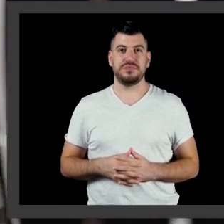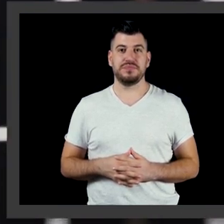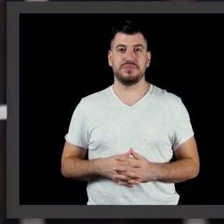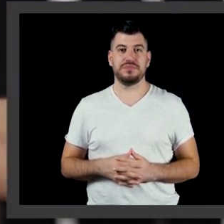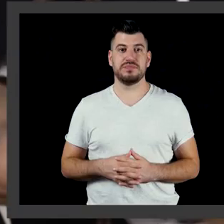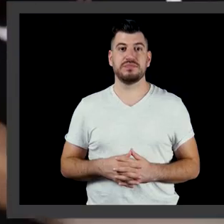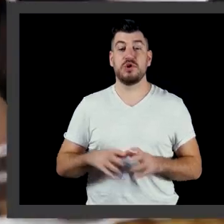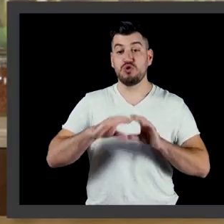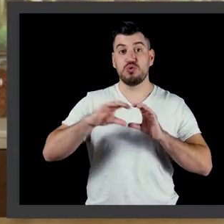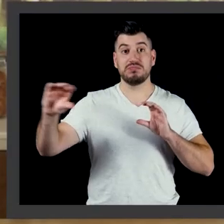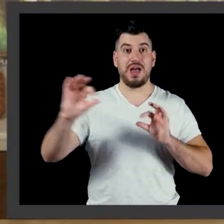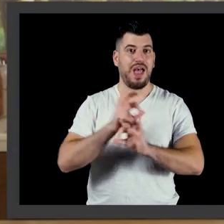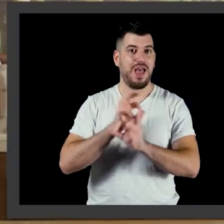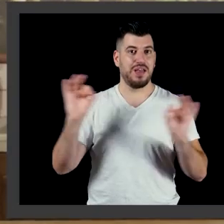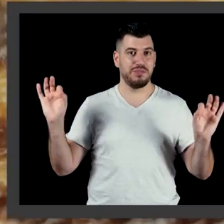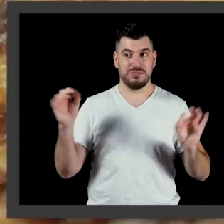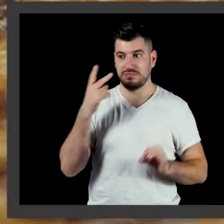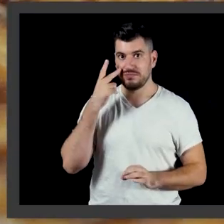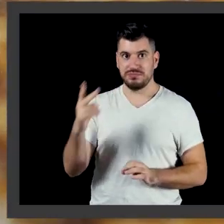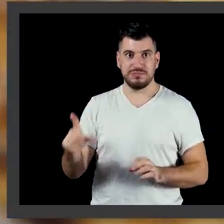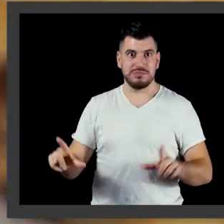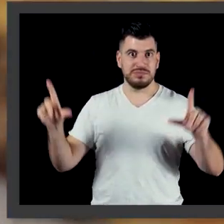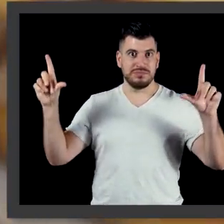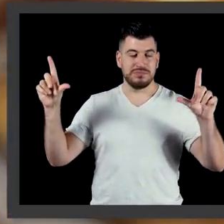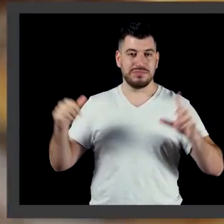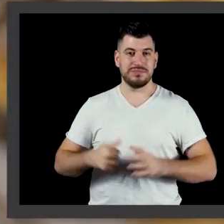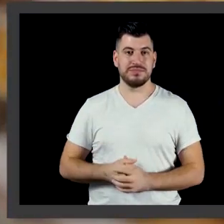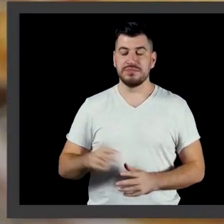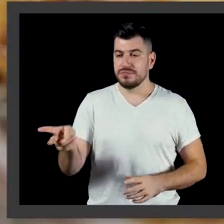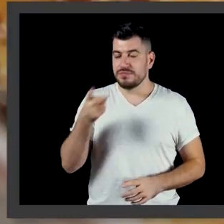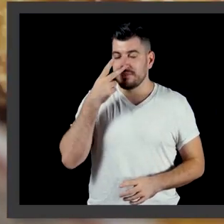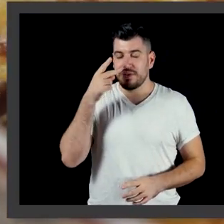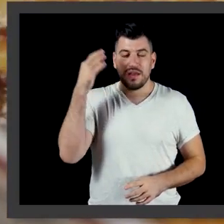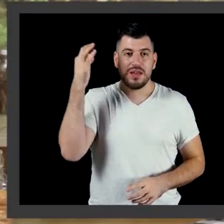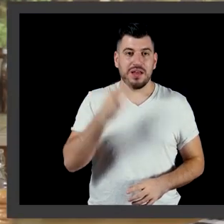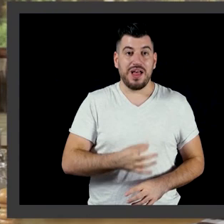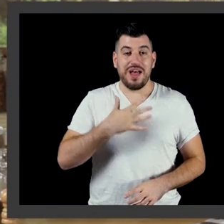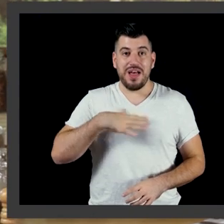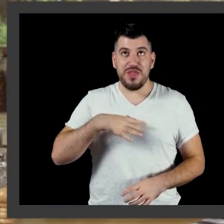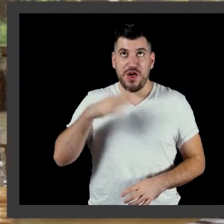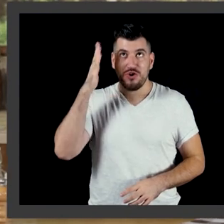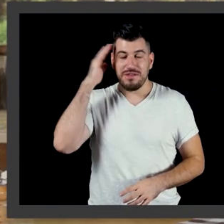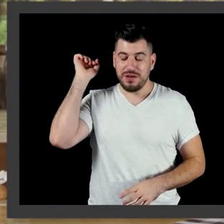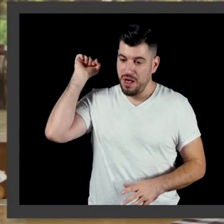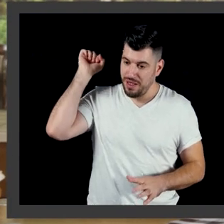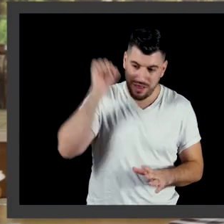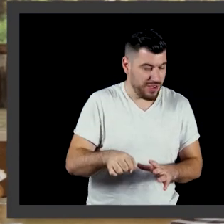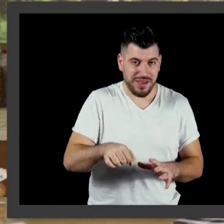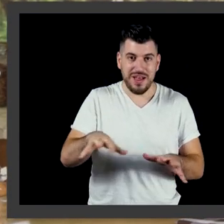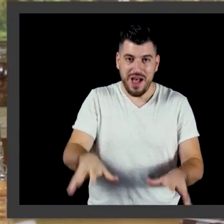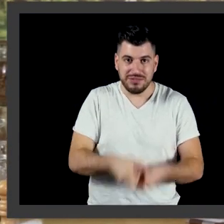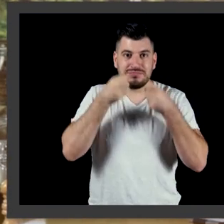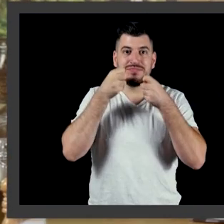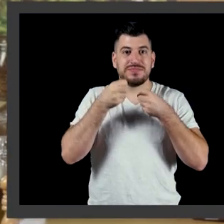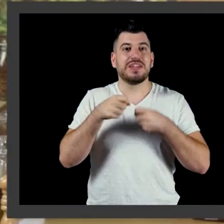Το παστίτσιο μου είναι έτοιμο. Κοιτάξτε εδώ. Μυρίζει τόσο υπέροχα, θέλω να βάλω το κεφάλι μου και να το φάω ολόκληρο. Αλλά πρέπει να